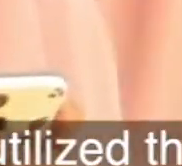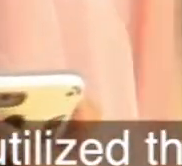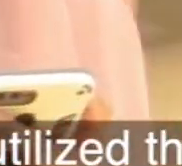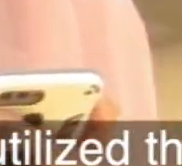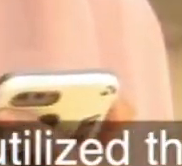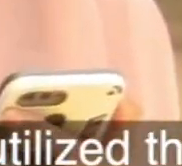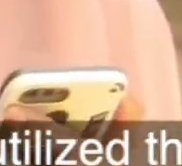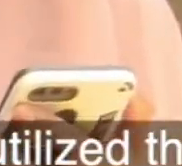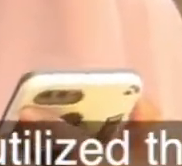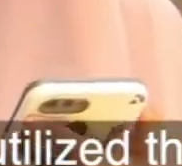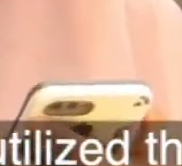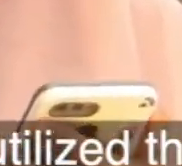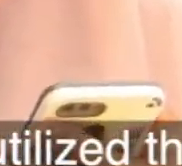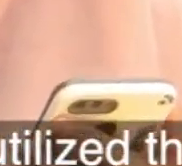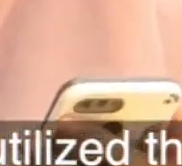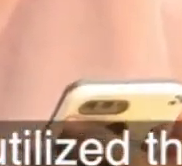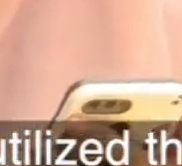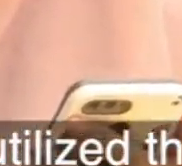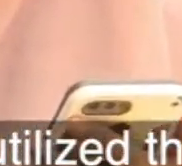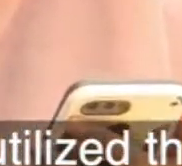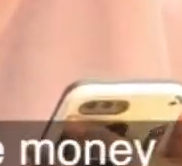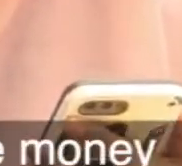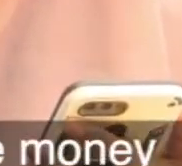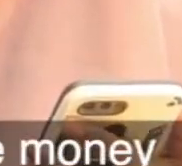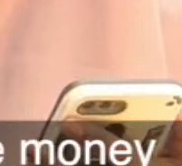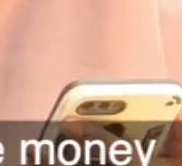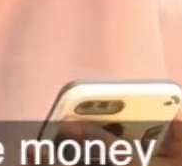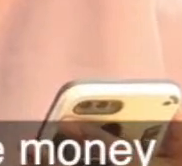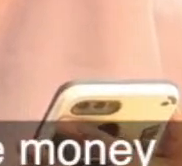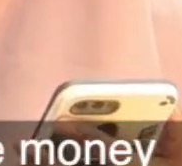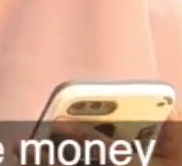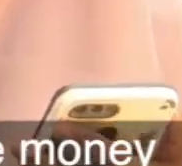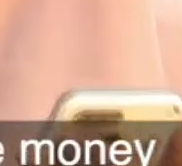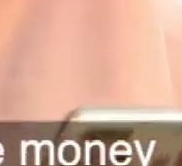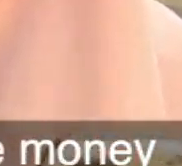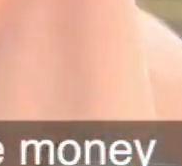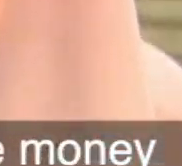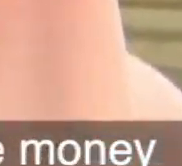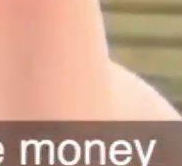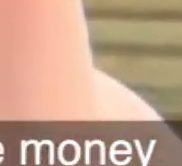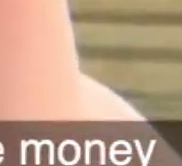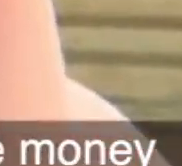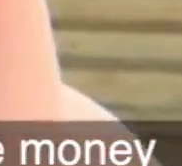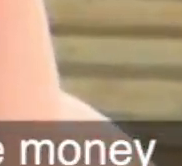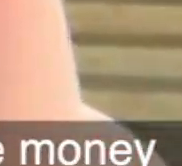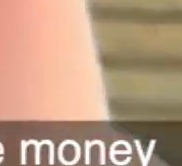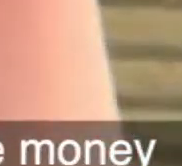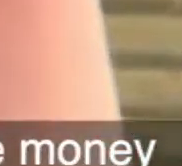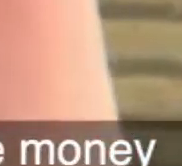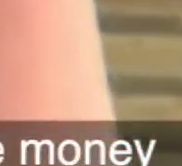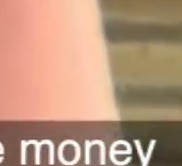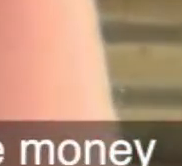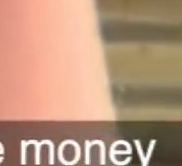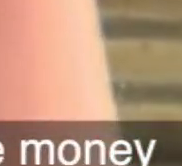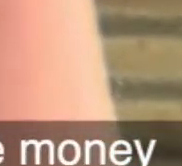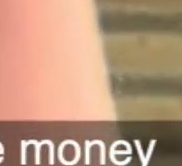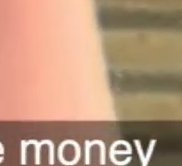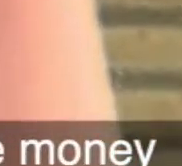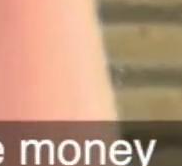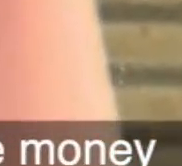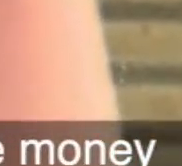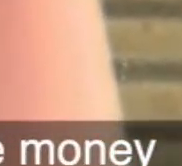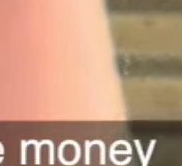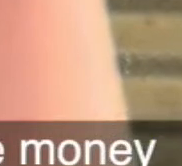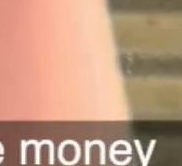properly. And we are proud of you, and you have really shown value for the money we have paid